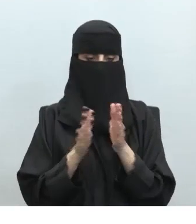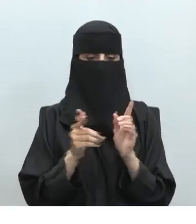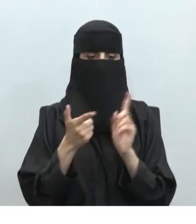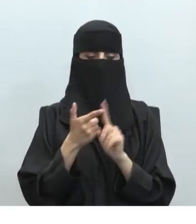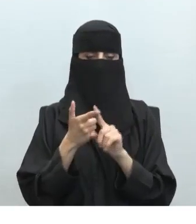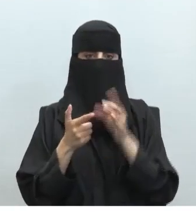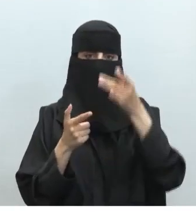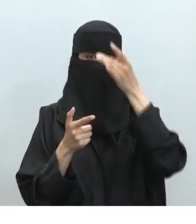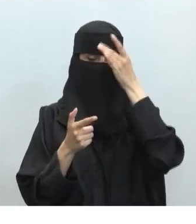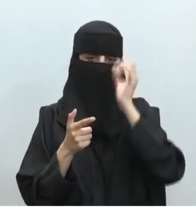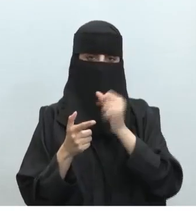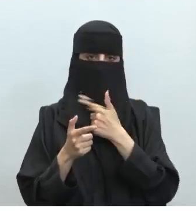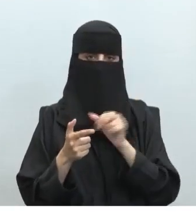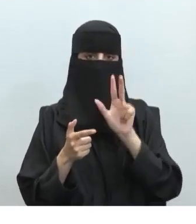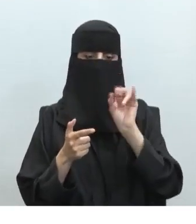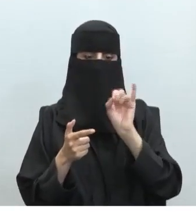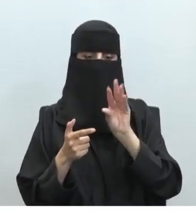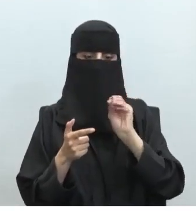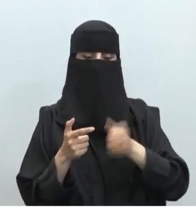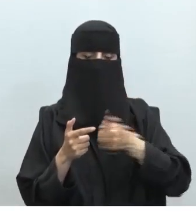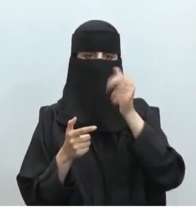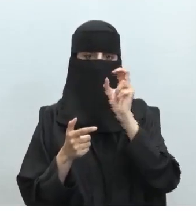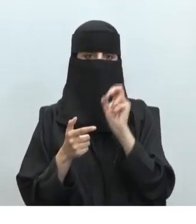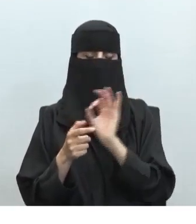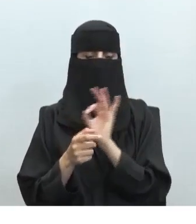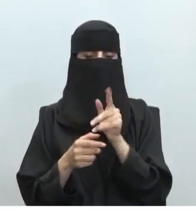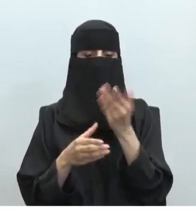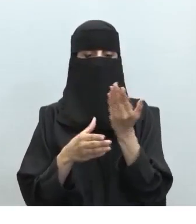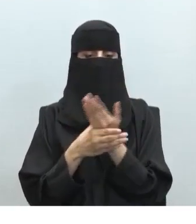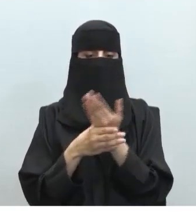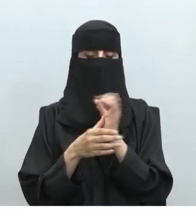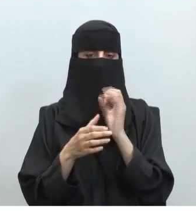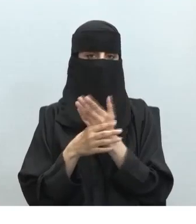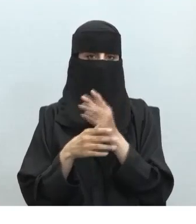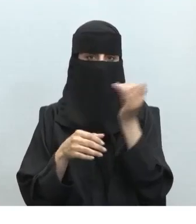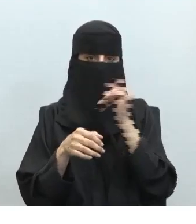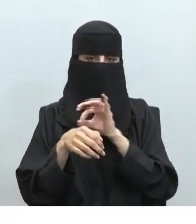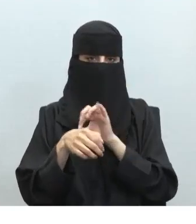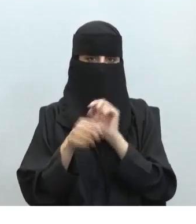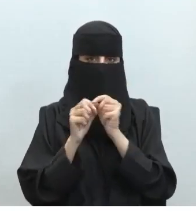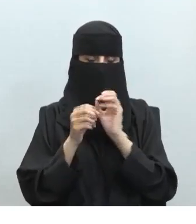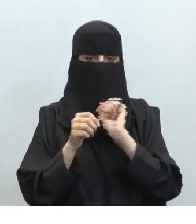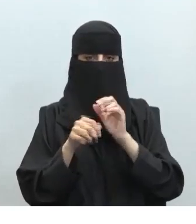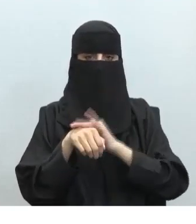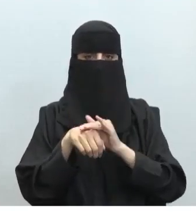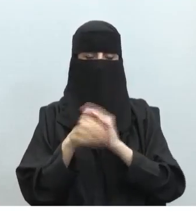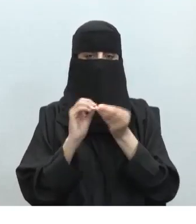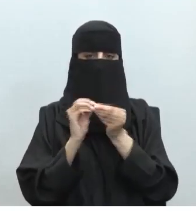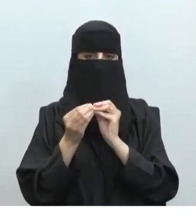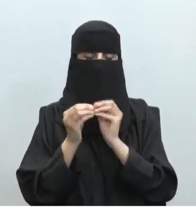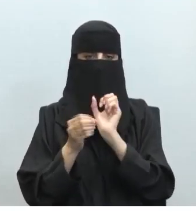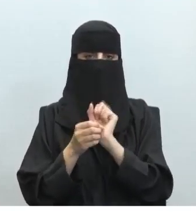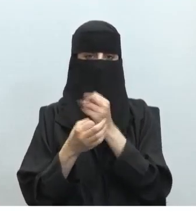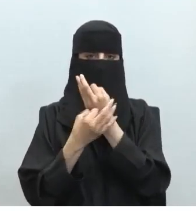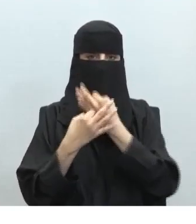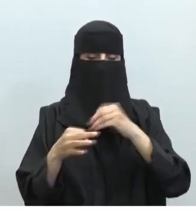المهاق وذكرنا بان السبب في هذا المرض بانه لا تنتج الجينات او لا تنتج الجينات كميات كافيه من صبغه الميلانين كلنا نعلم ان صبغه